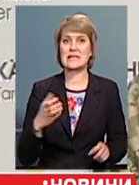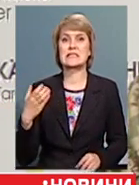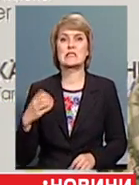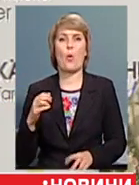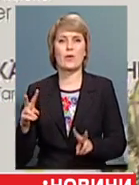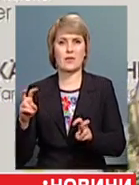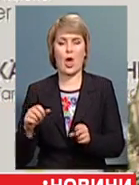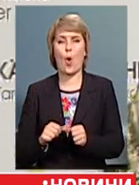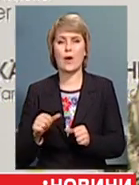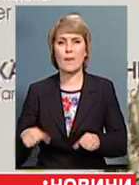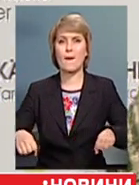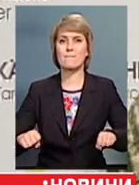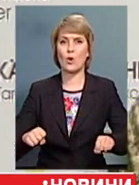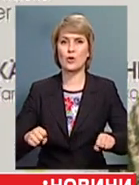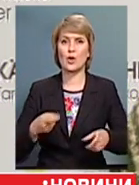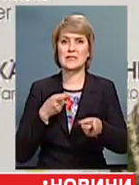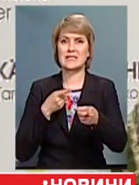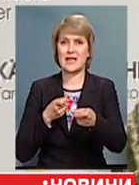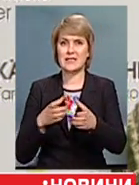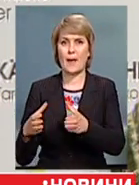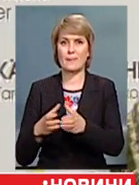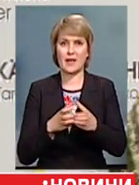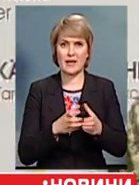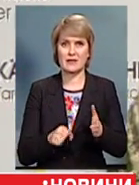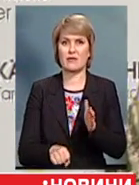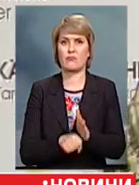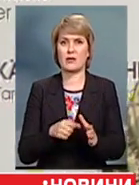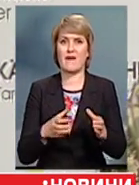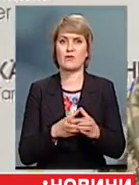окремих мотострілецьких бригад 1-го армійського корпусу банда формування ДНР.